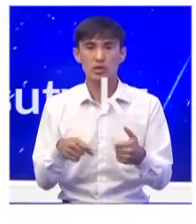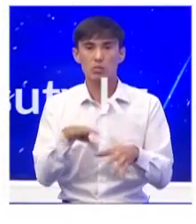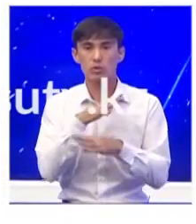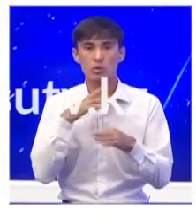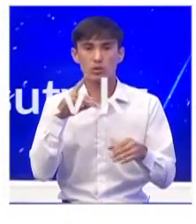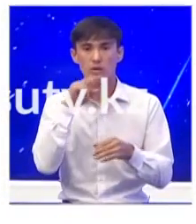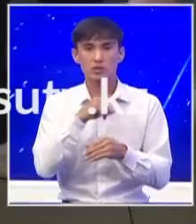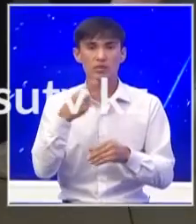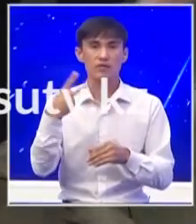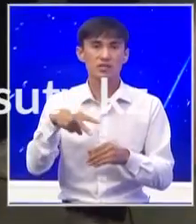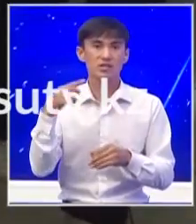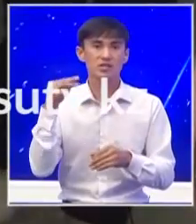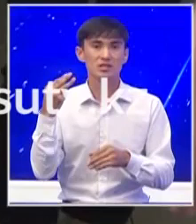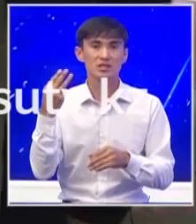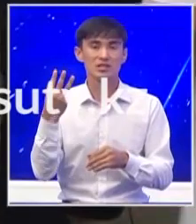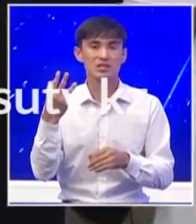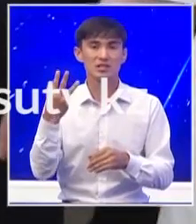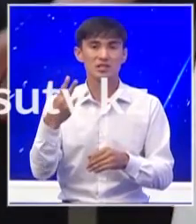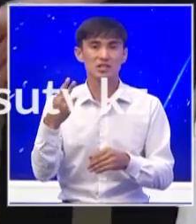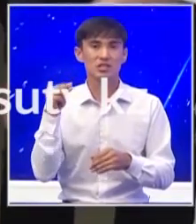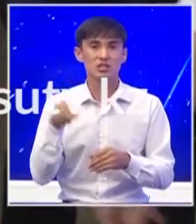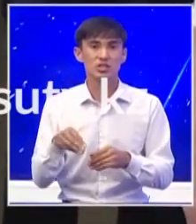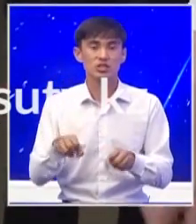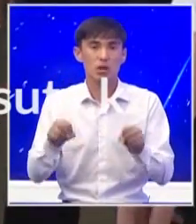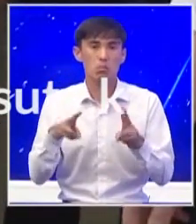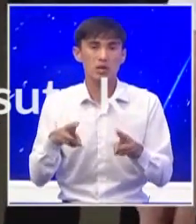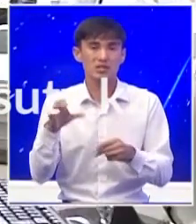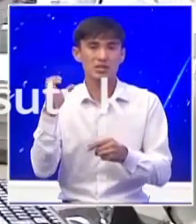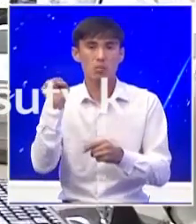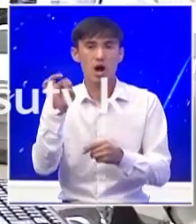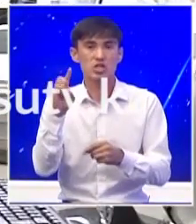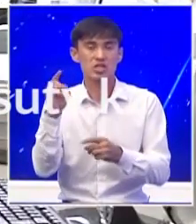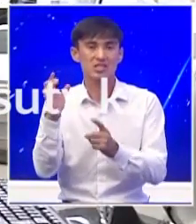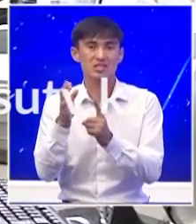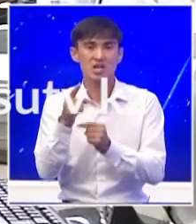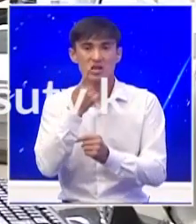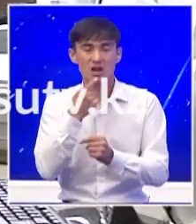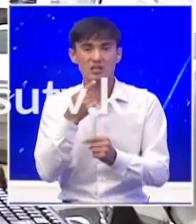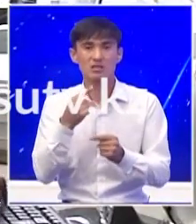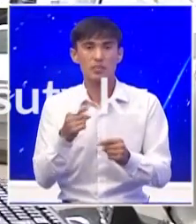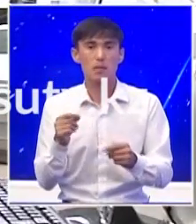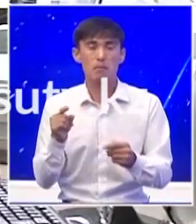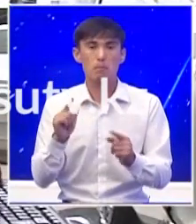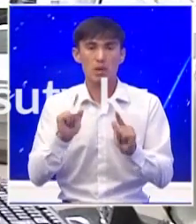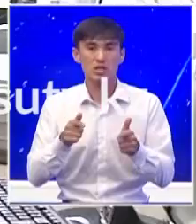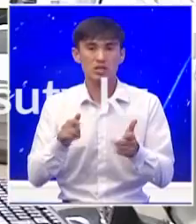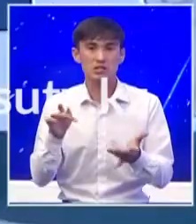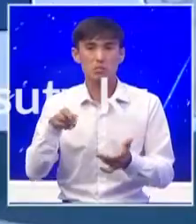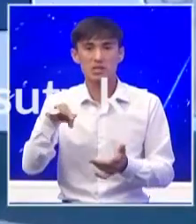более 23 тысяч посетителей с опасным статусом. Из них почти 14 тысяч с положительным